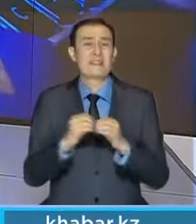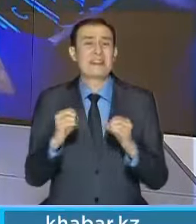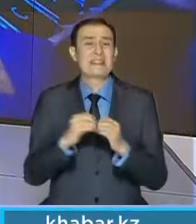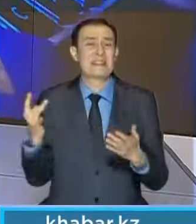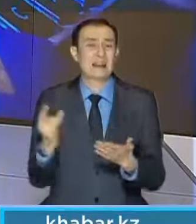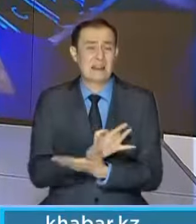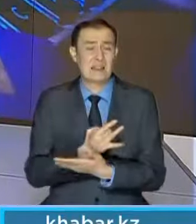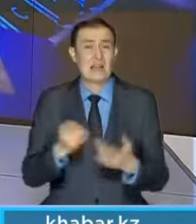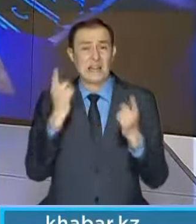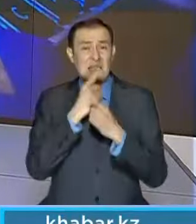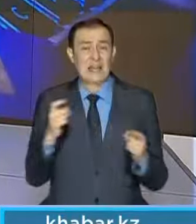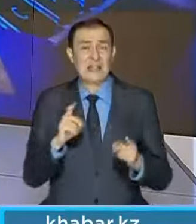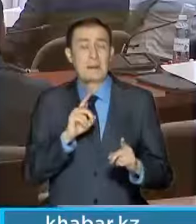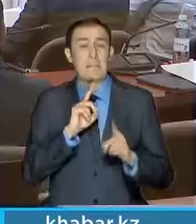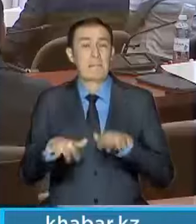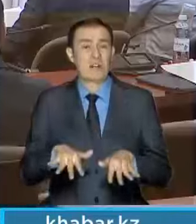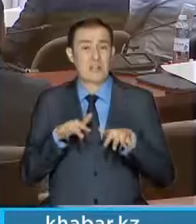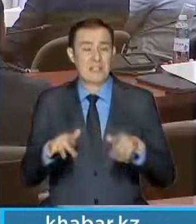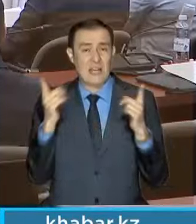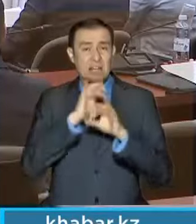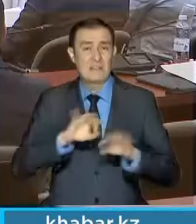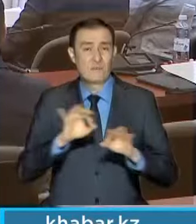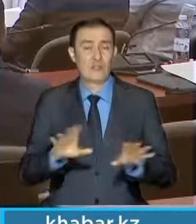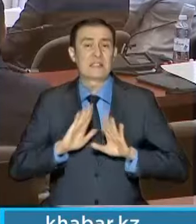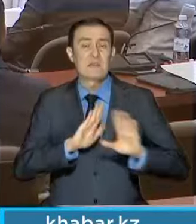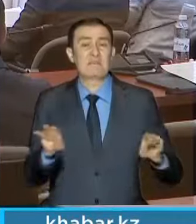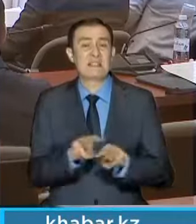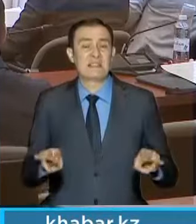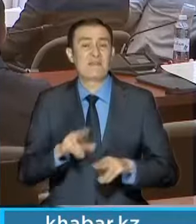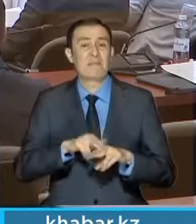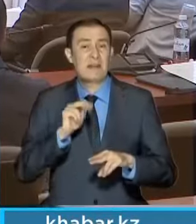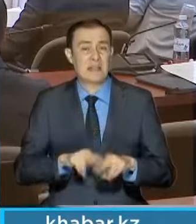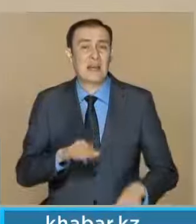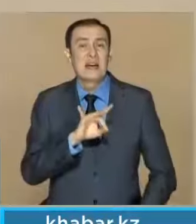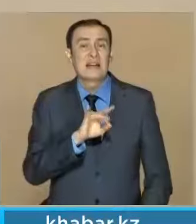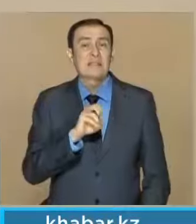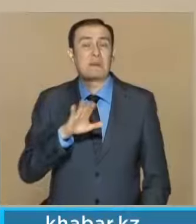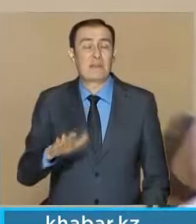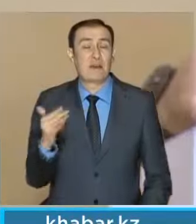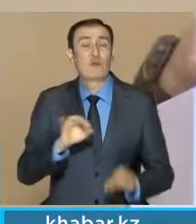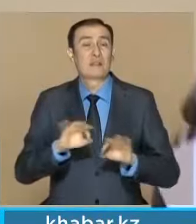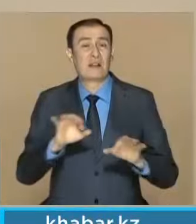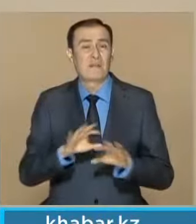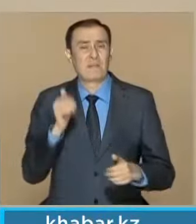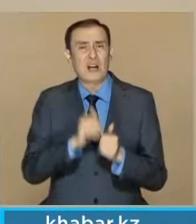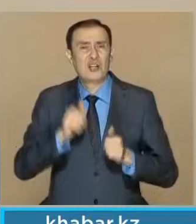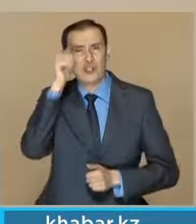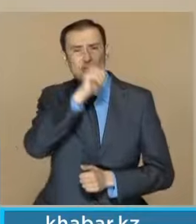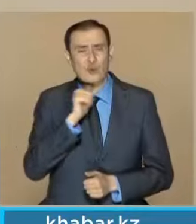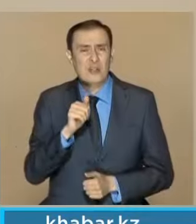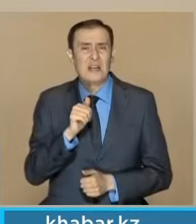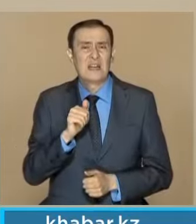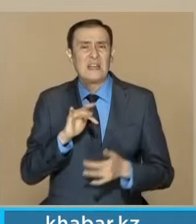в 10 раз. Вот такие данные в Мажилисе озвучил сегодня замминистра внутренних дел Айдос Рызбаев. По его словам, ежегодно